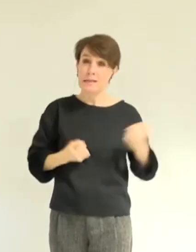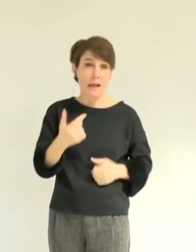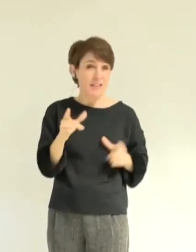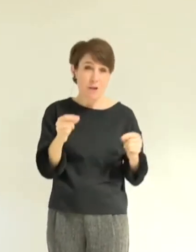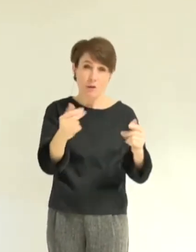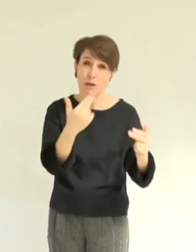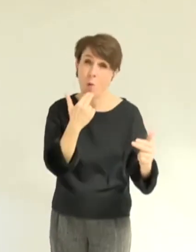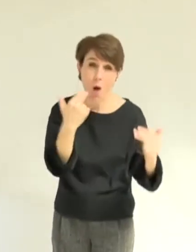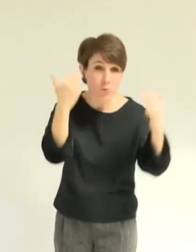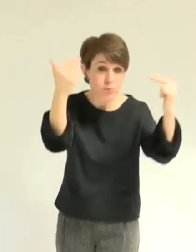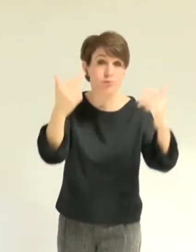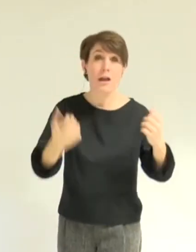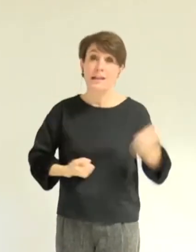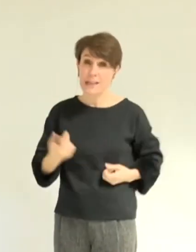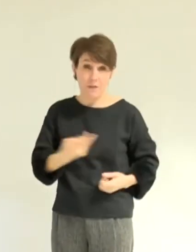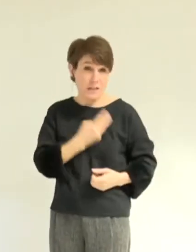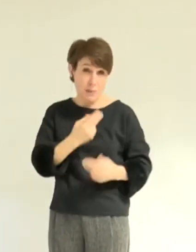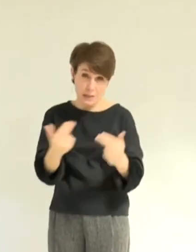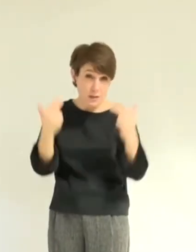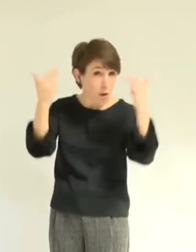assuré, rappelons-le, par